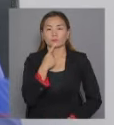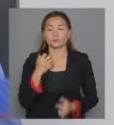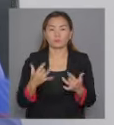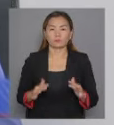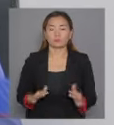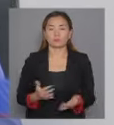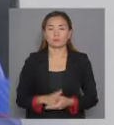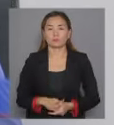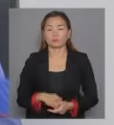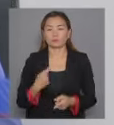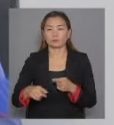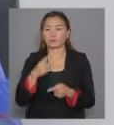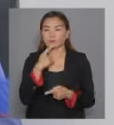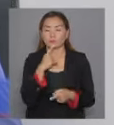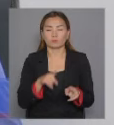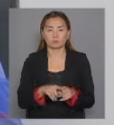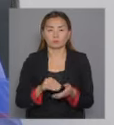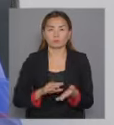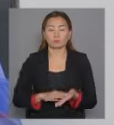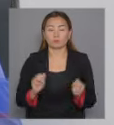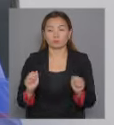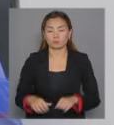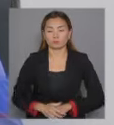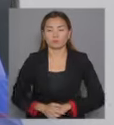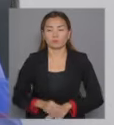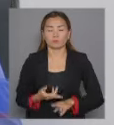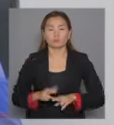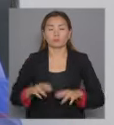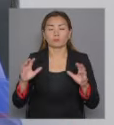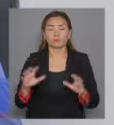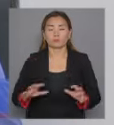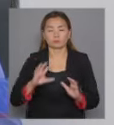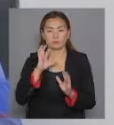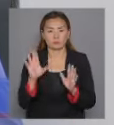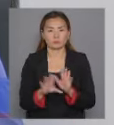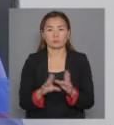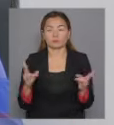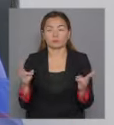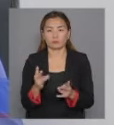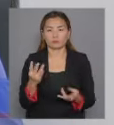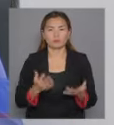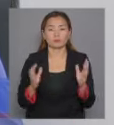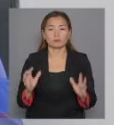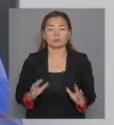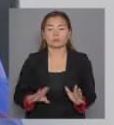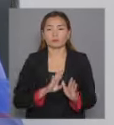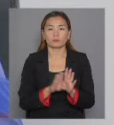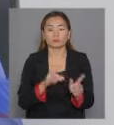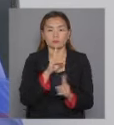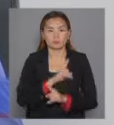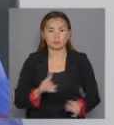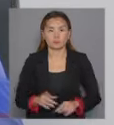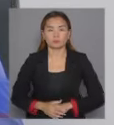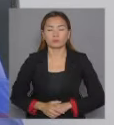болған жағдайда өзге тілде ресімдеуге болады делінген. Сондықтан да заң талаптары сақталуы керек. Егер де заң талабы сақталмай, сіздерге